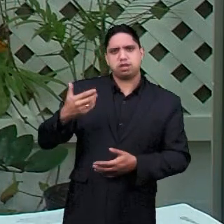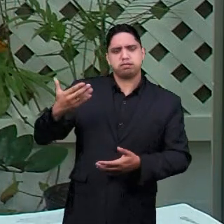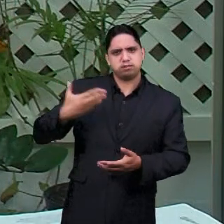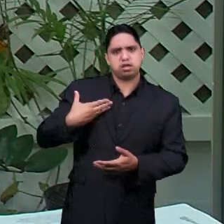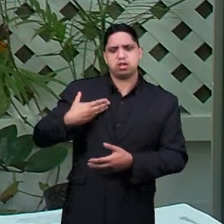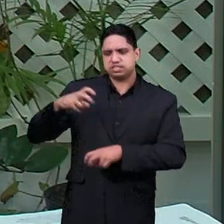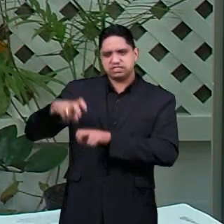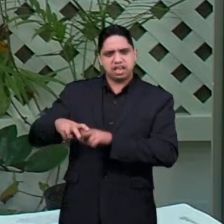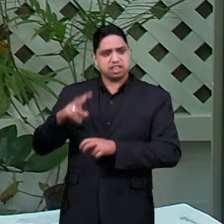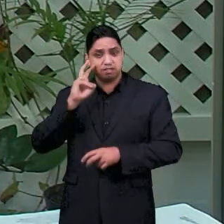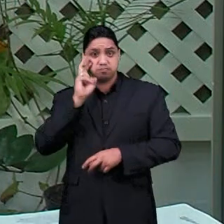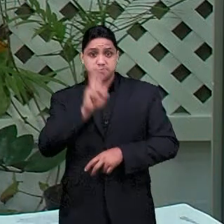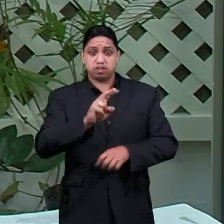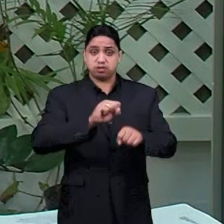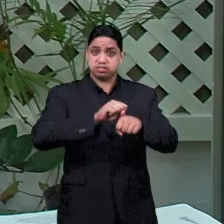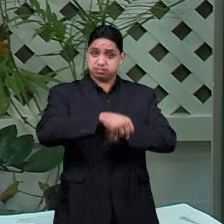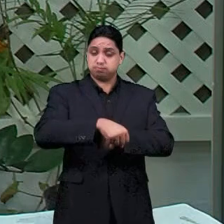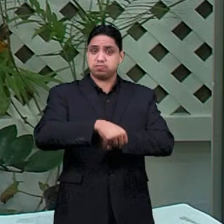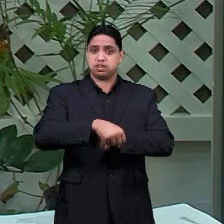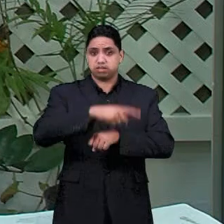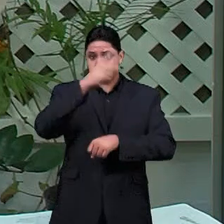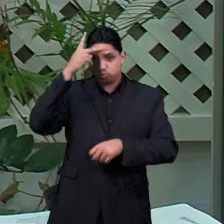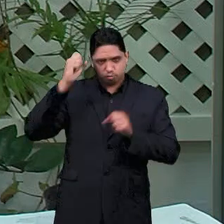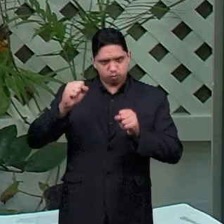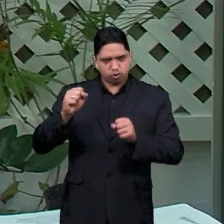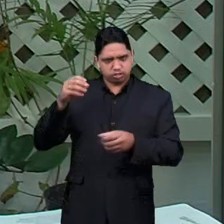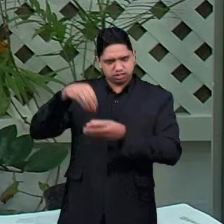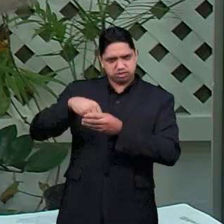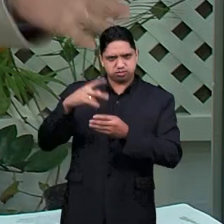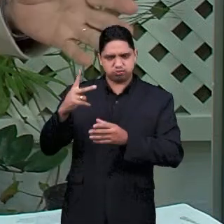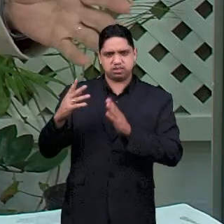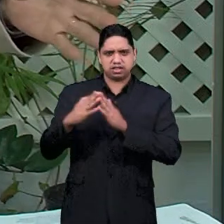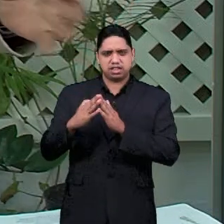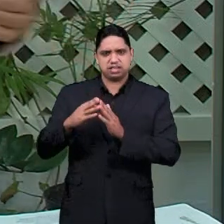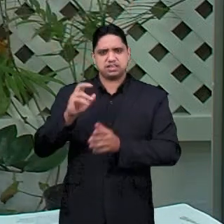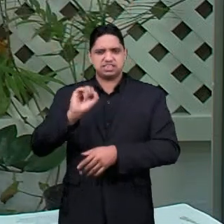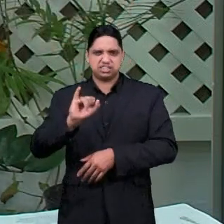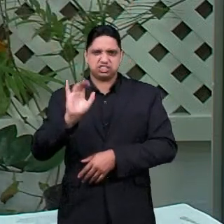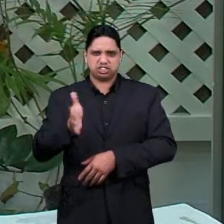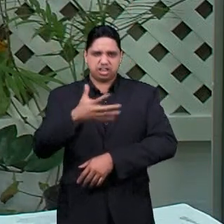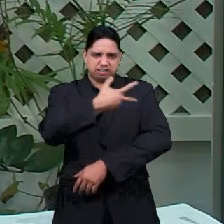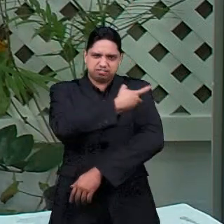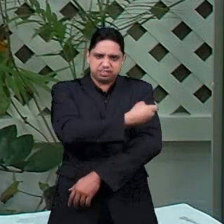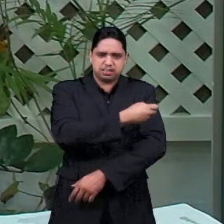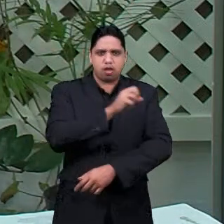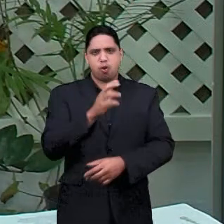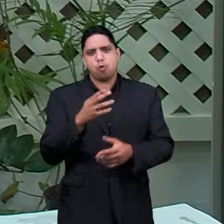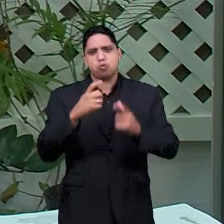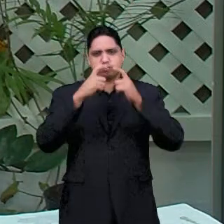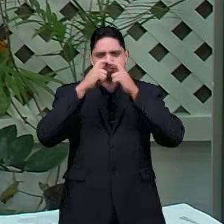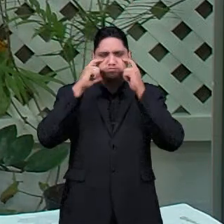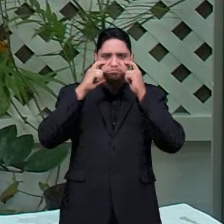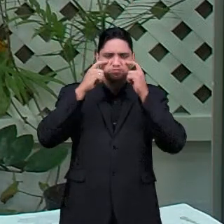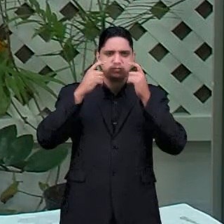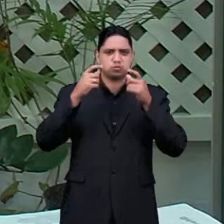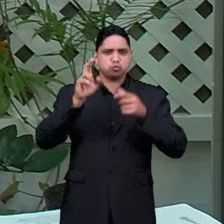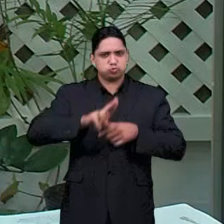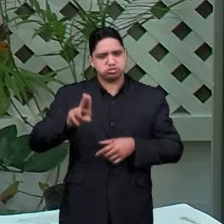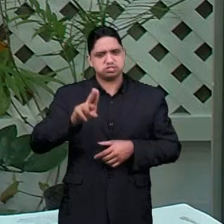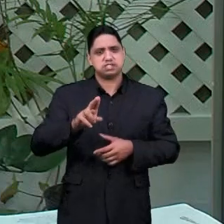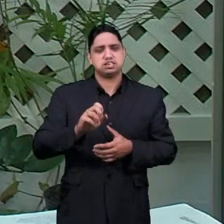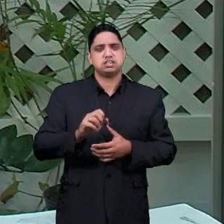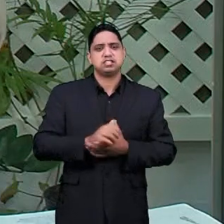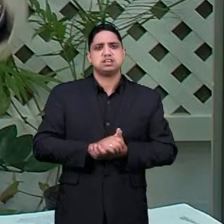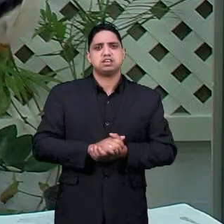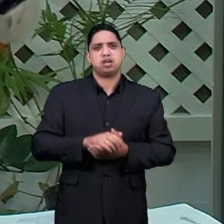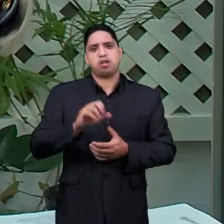expliquer si la personne est en condition, elle est vaccinée ou elle porte le masque.